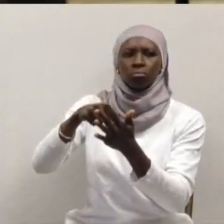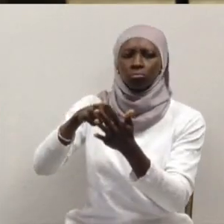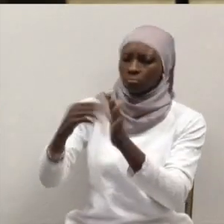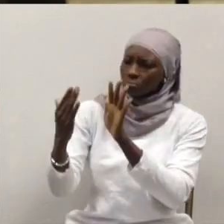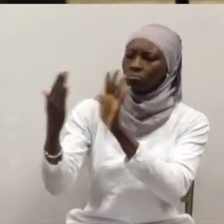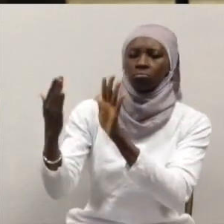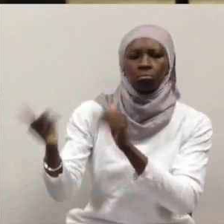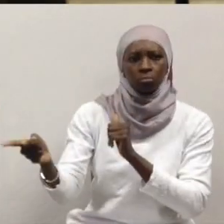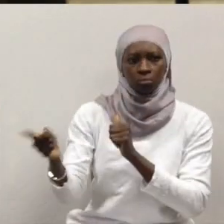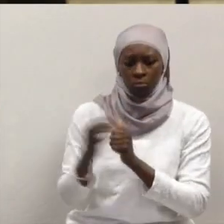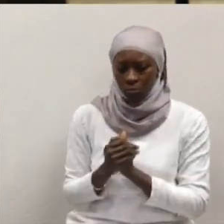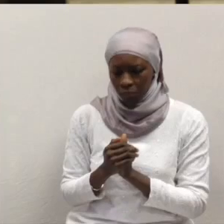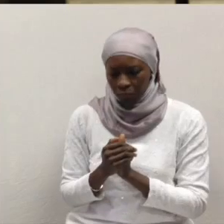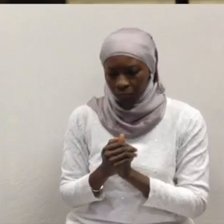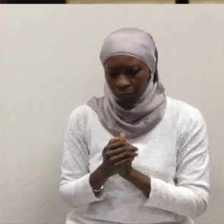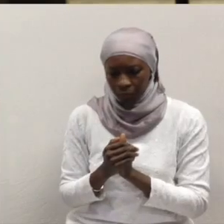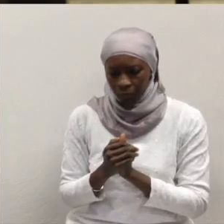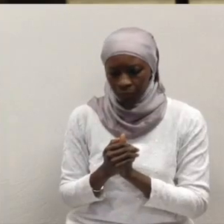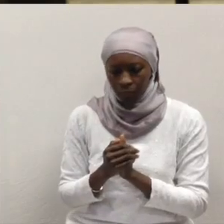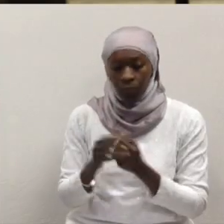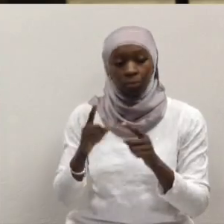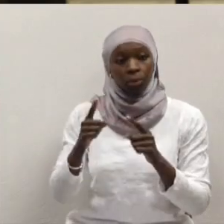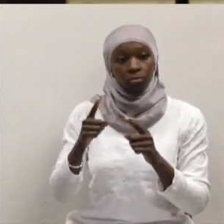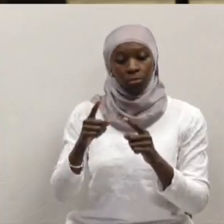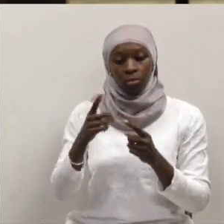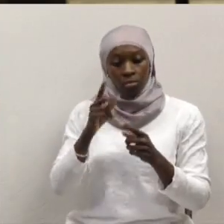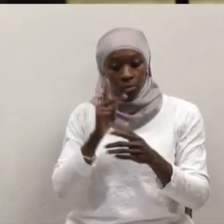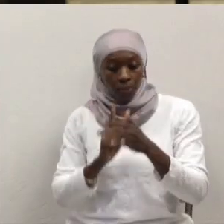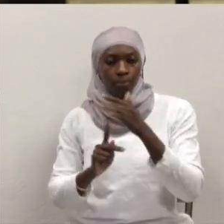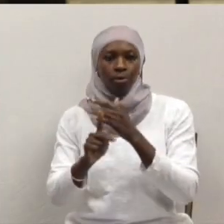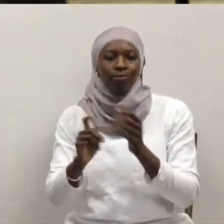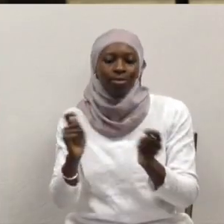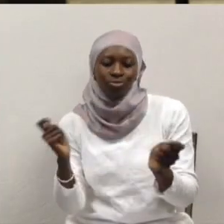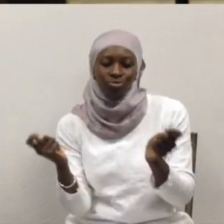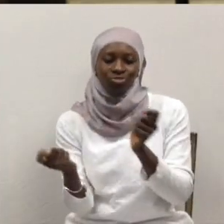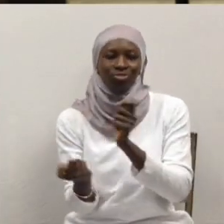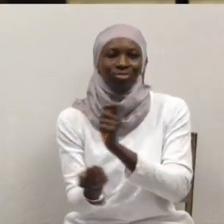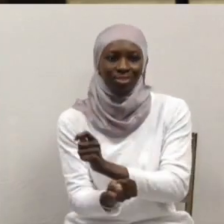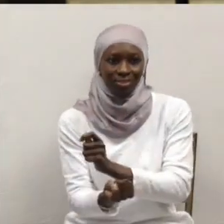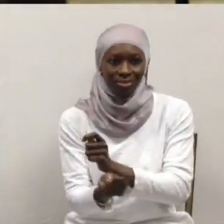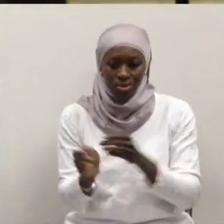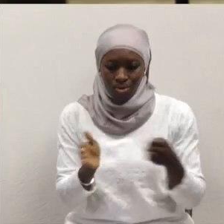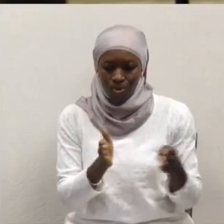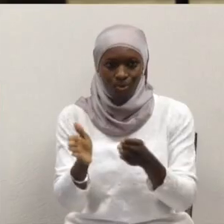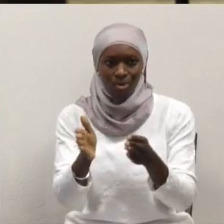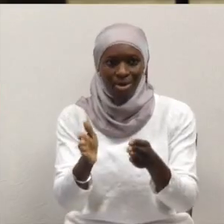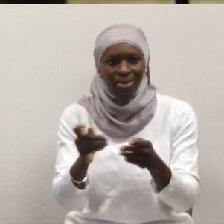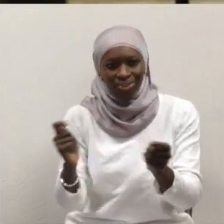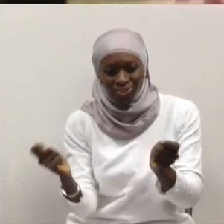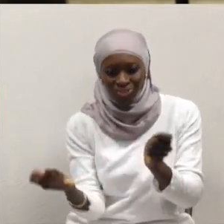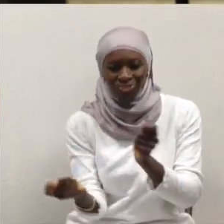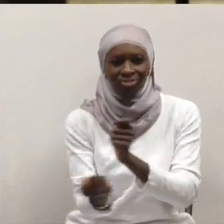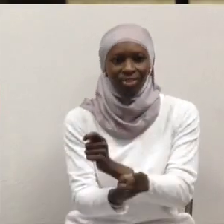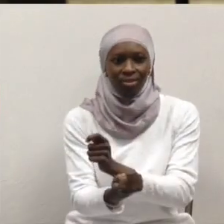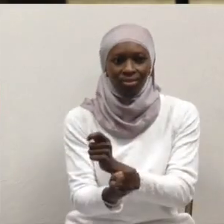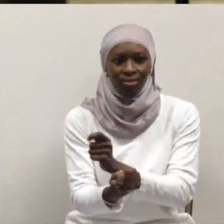of conflict, the Prophet ﷺ changed path. So he chose a route to Mecca that is different from where